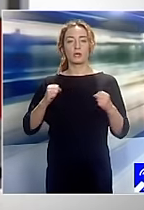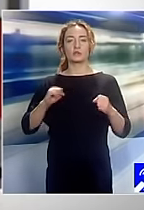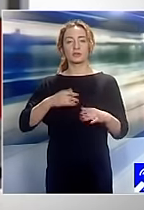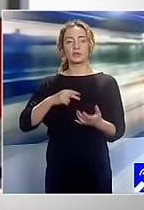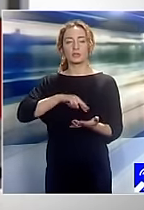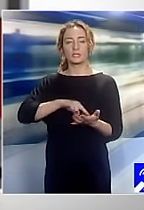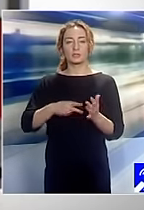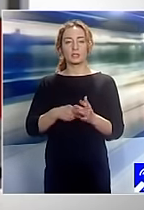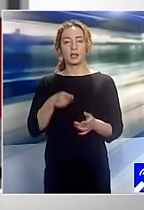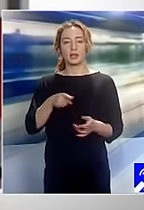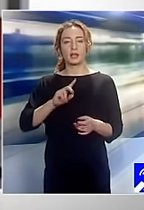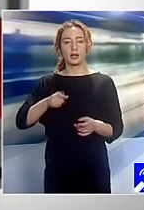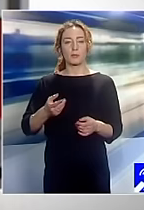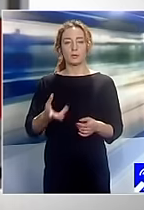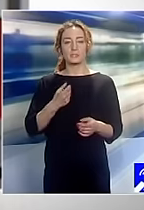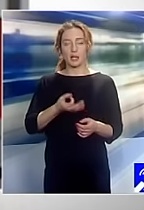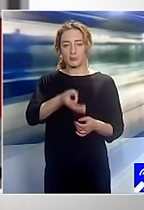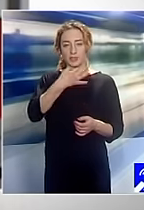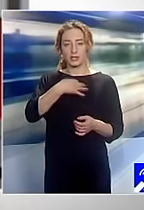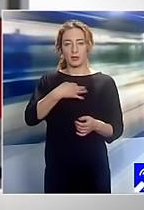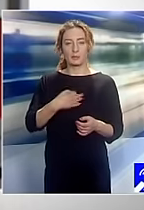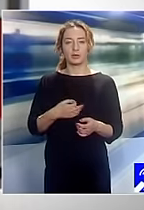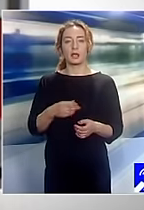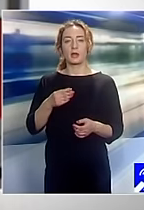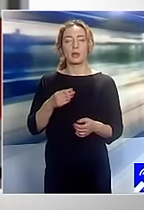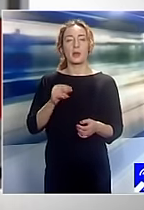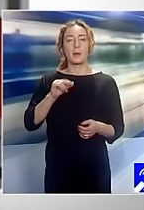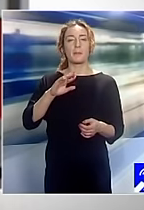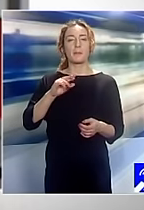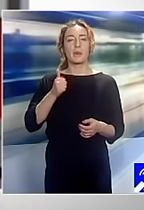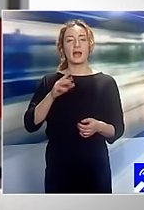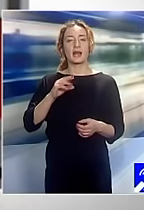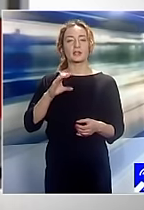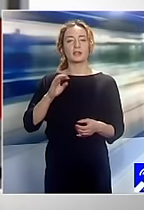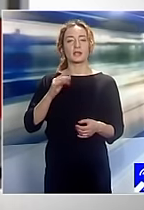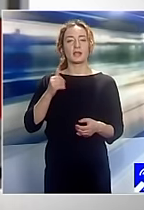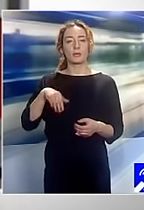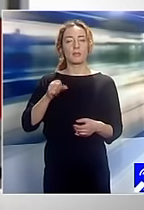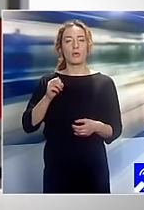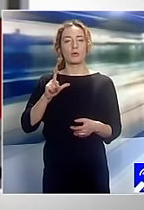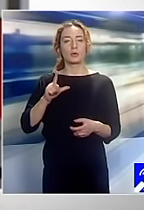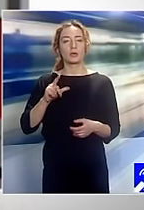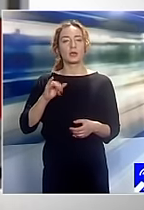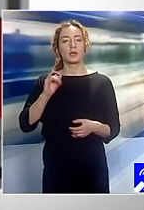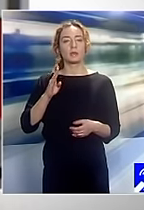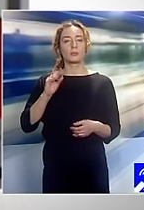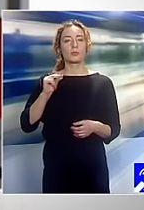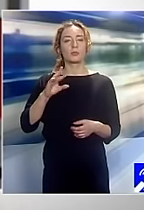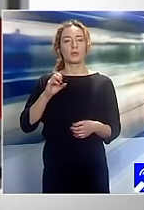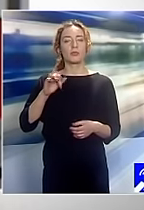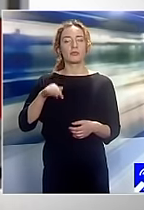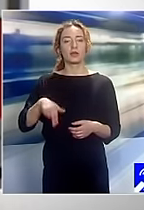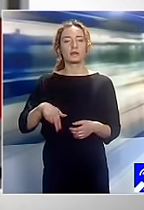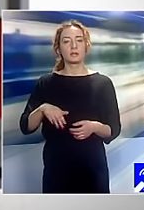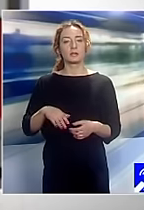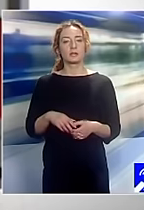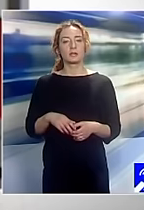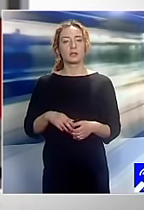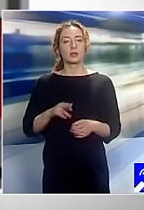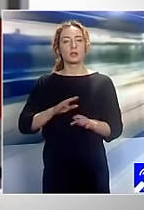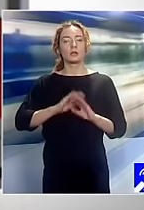descurcărețe. Ele pot să ia atunci medicamente gen paracetamol sau ibuprofen, e o denumire generică, de aia nu spun denumirea medicamentului, dar toată